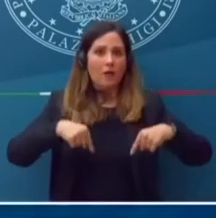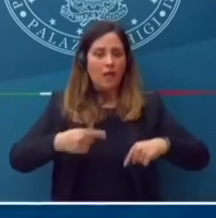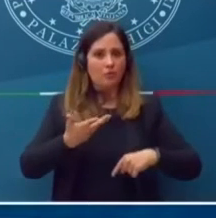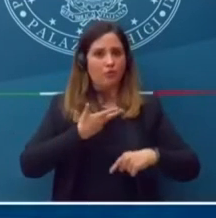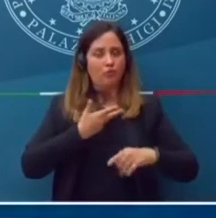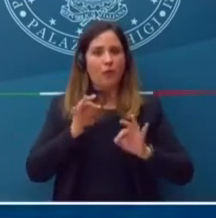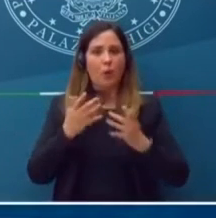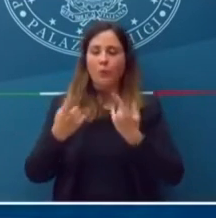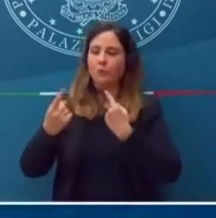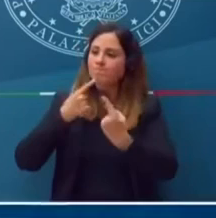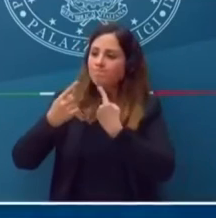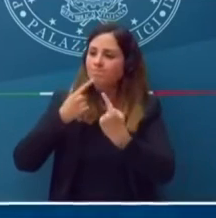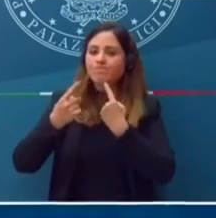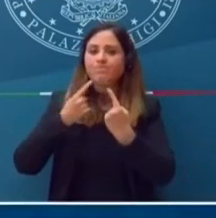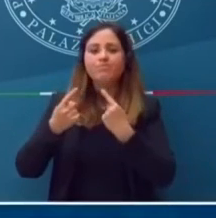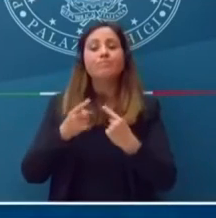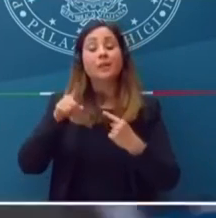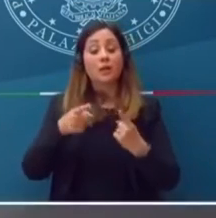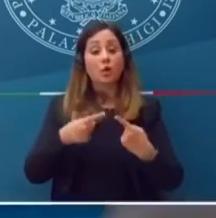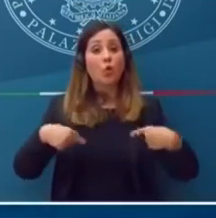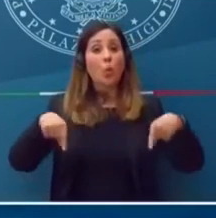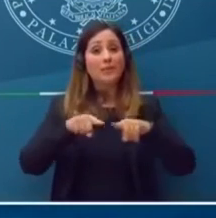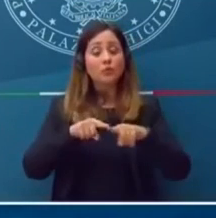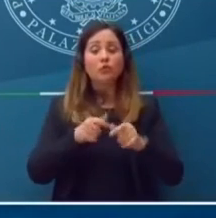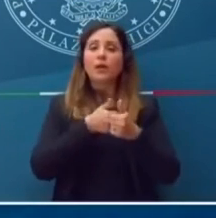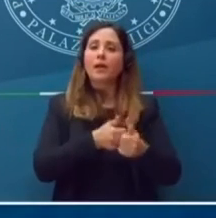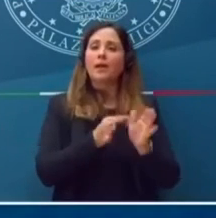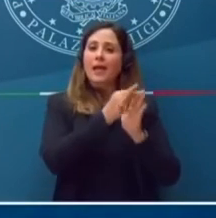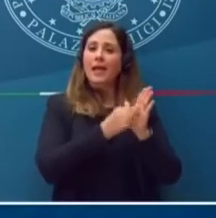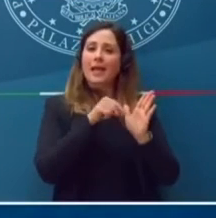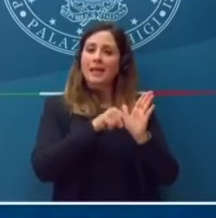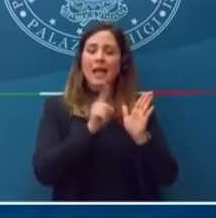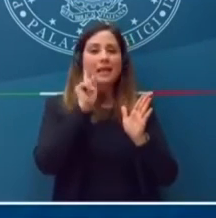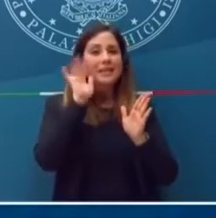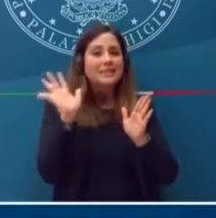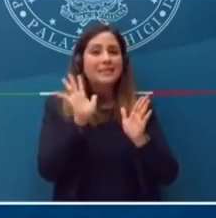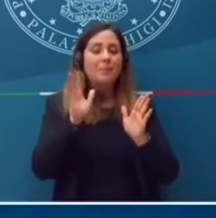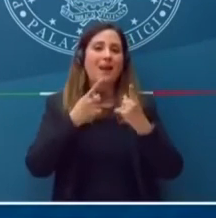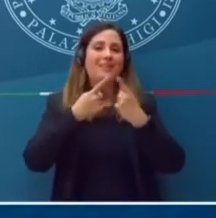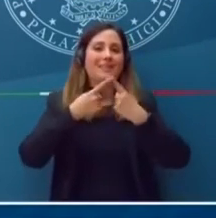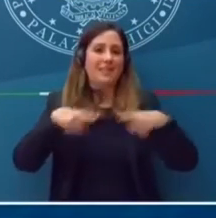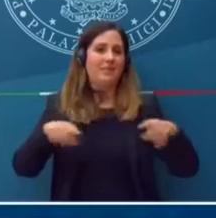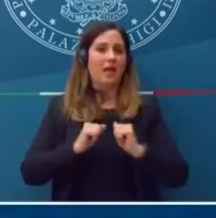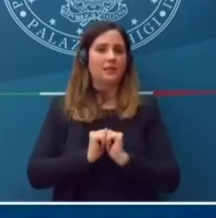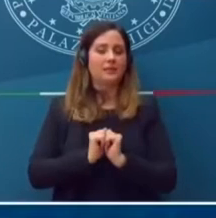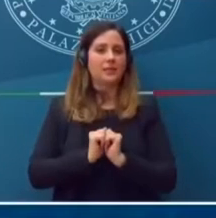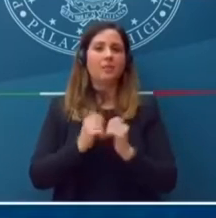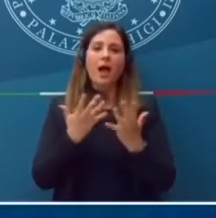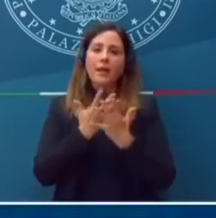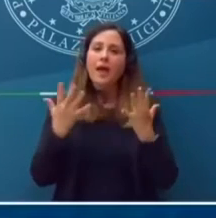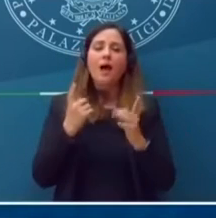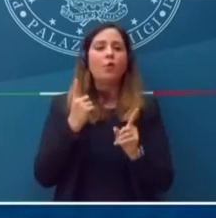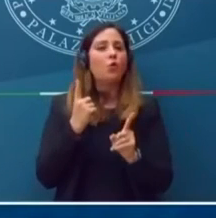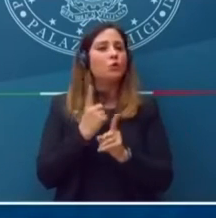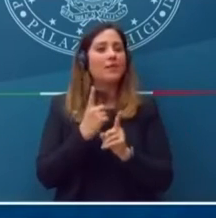usa criteri apparentemente diversi, ma è chiaro che dovrà giustificare se c'è una simmetria nel caso dell'Italia, ed è chiaro